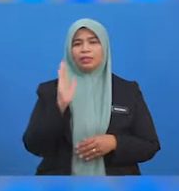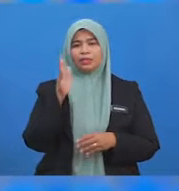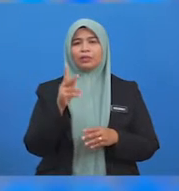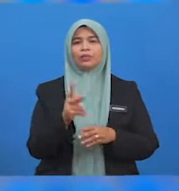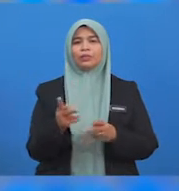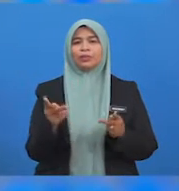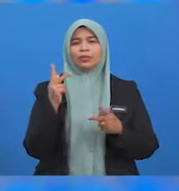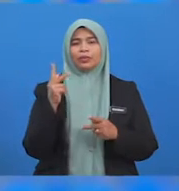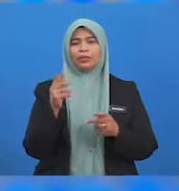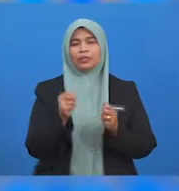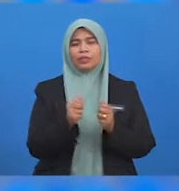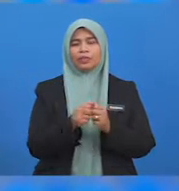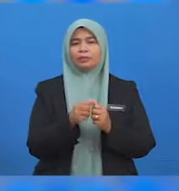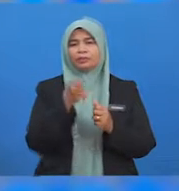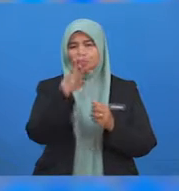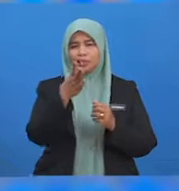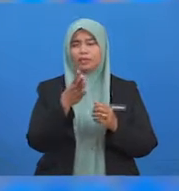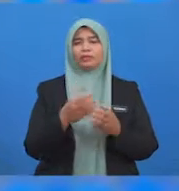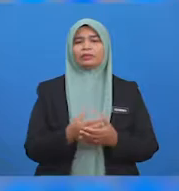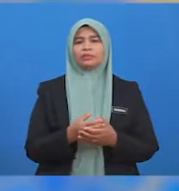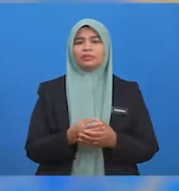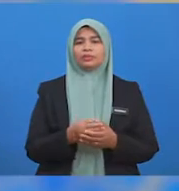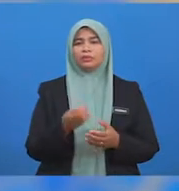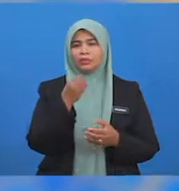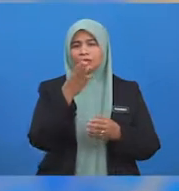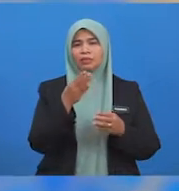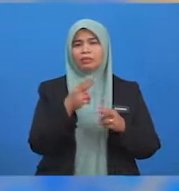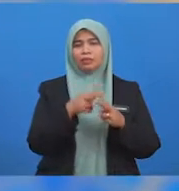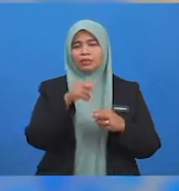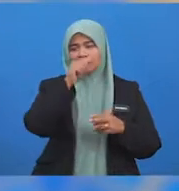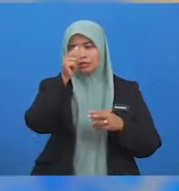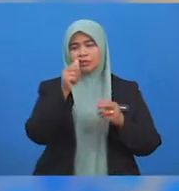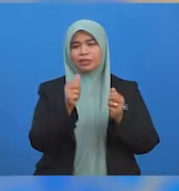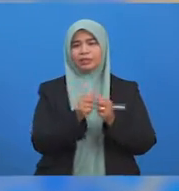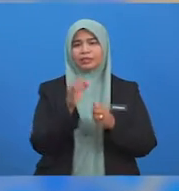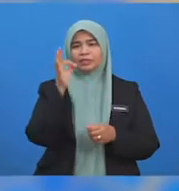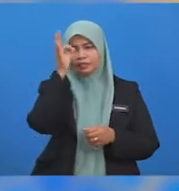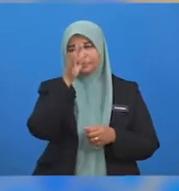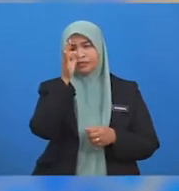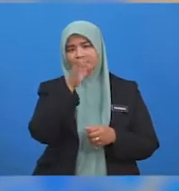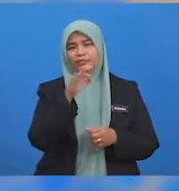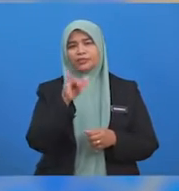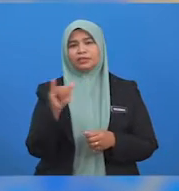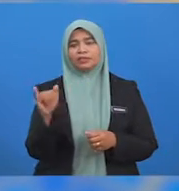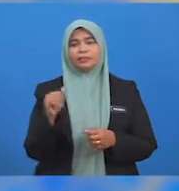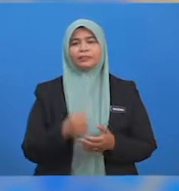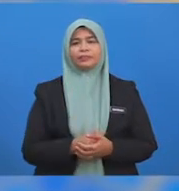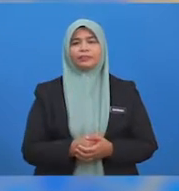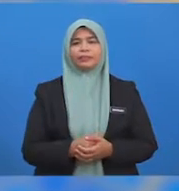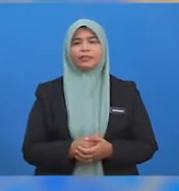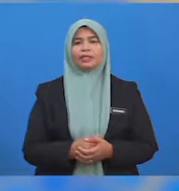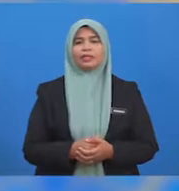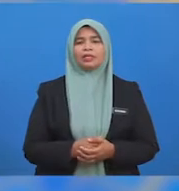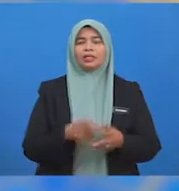dengan sifat-sifatnya. Khulasahnya, kaedah nak mensabitkan atau menjatuhkan hukuman